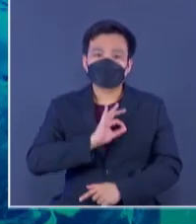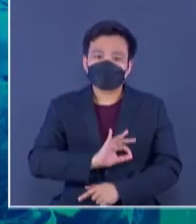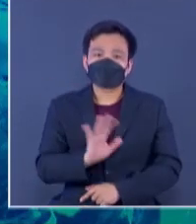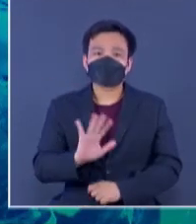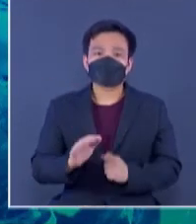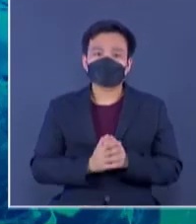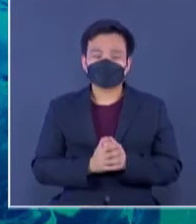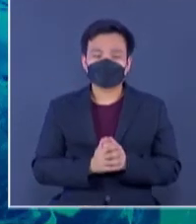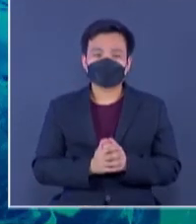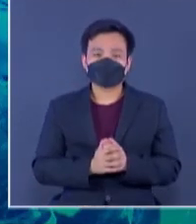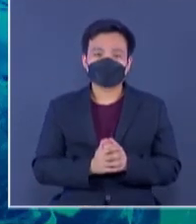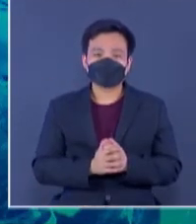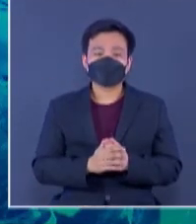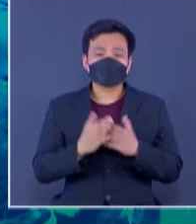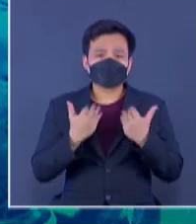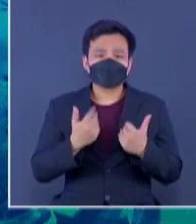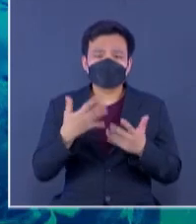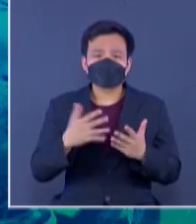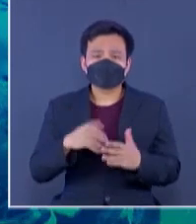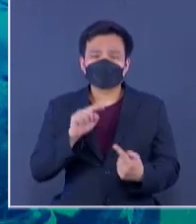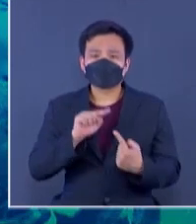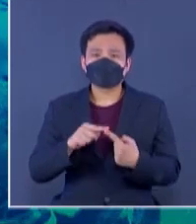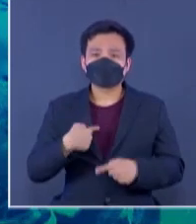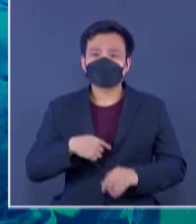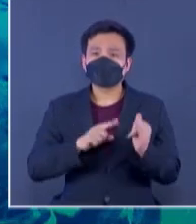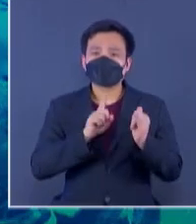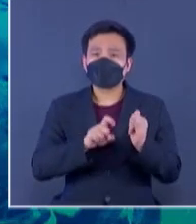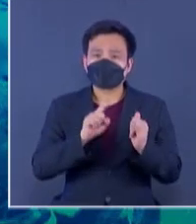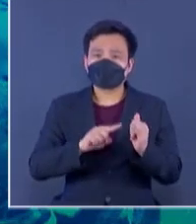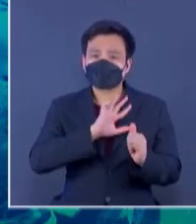การณ ์คนละด้านกันส่วนเรื่องของการสูญเสียเนี่ยทุกคนย่อมโศกเศร้าไปตามกันอยู่แล้วนะครับ